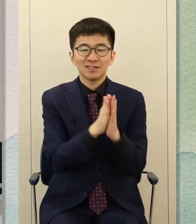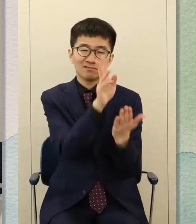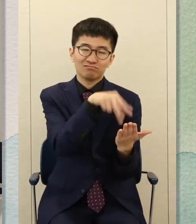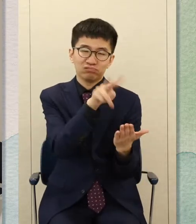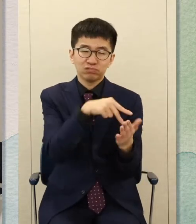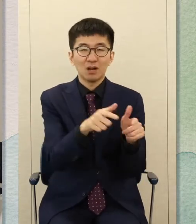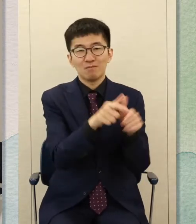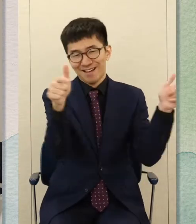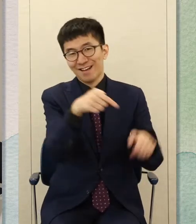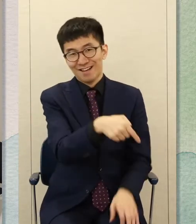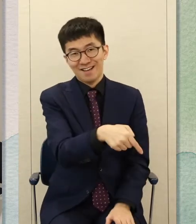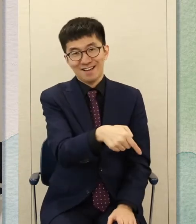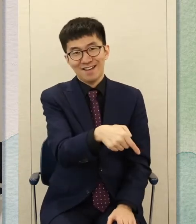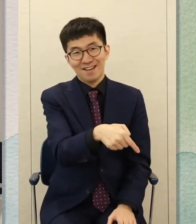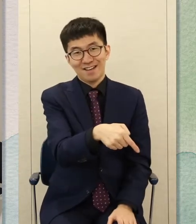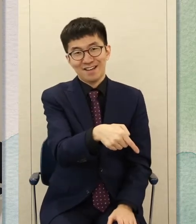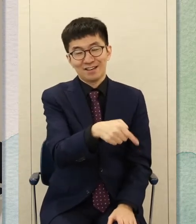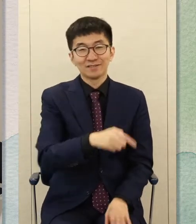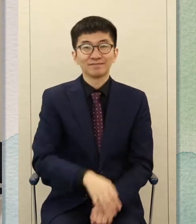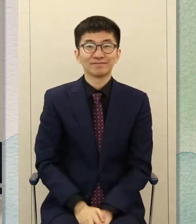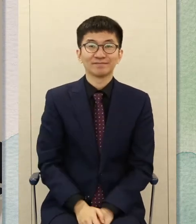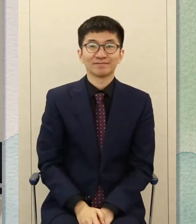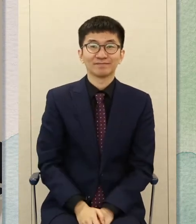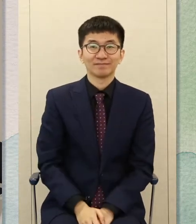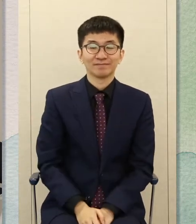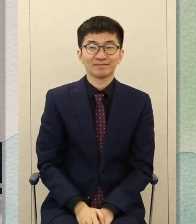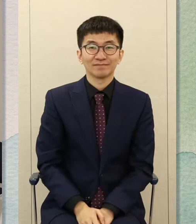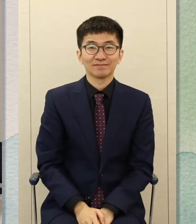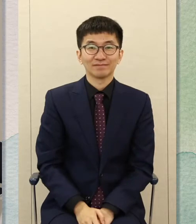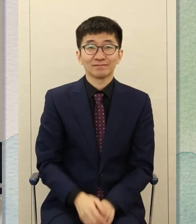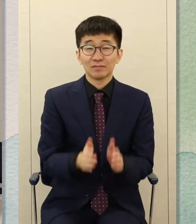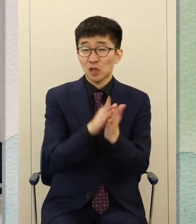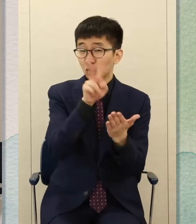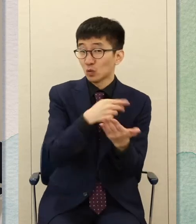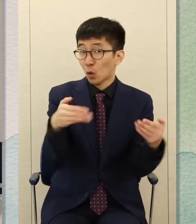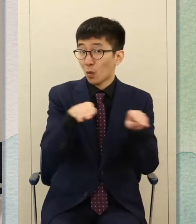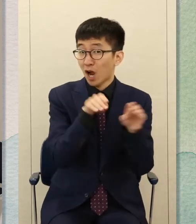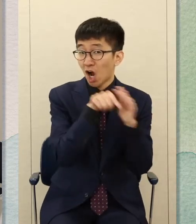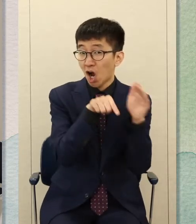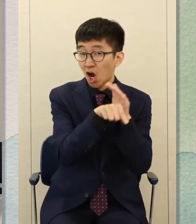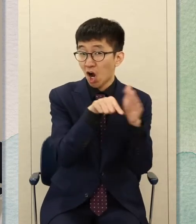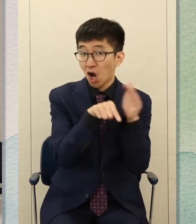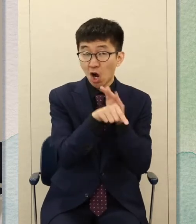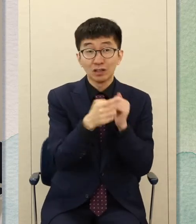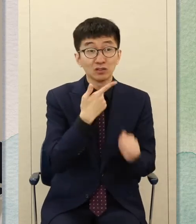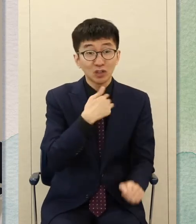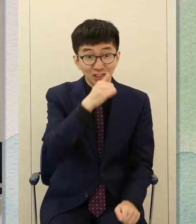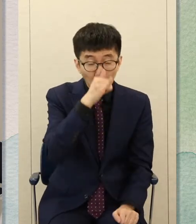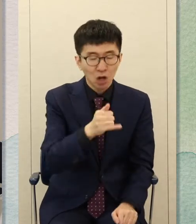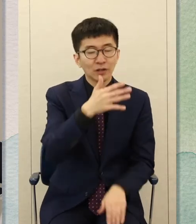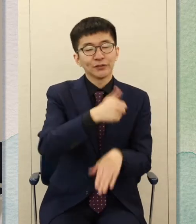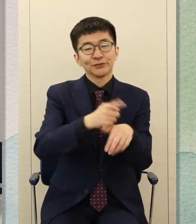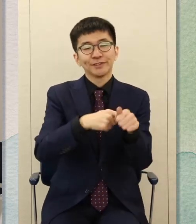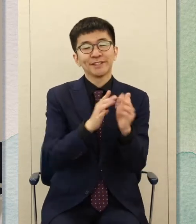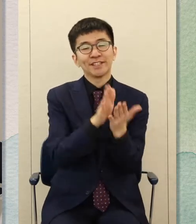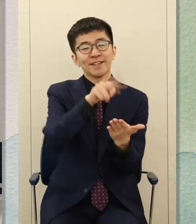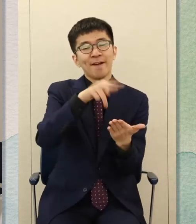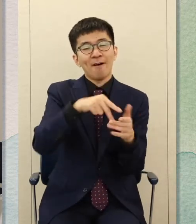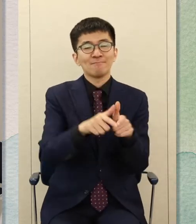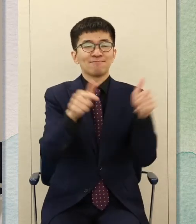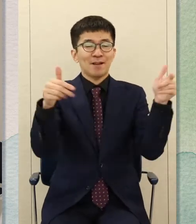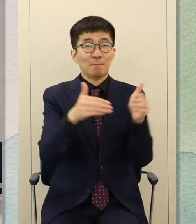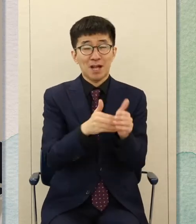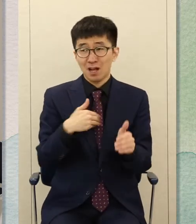많이 읽거든요. 그러니까 그런 것들도 도서관 이용을 많이 하게 하면 당연히 가능하게 됩니다. 그러니까 어떻게 하면 도서관에